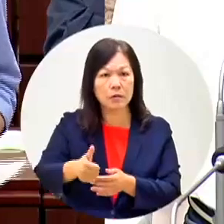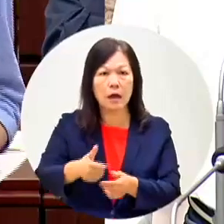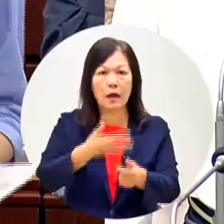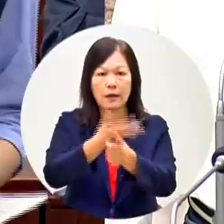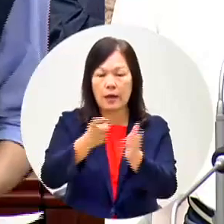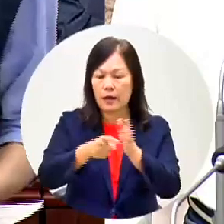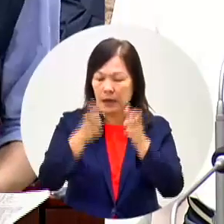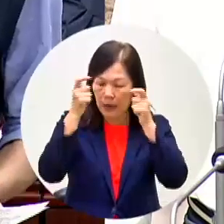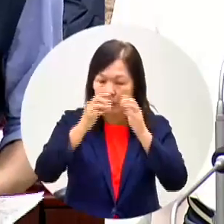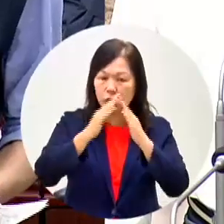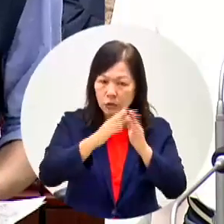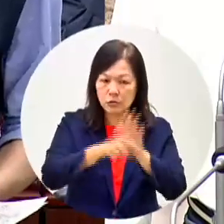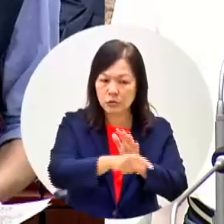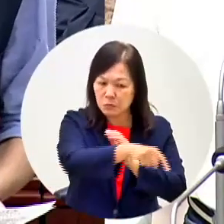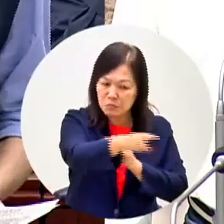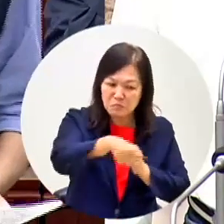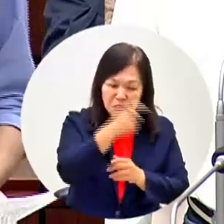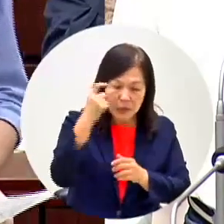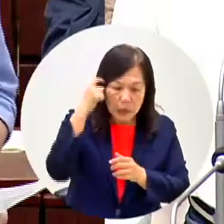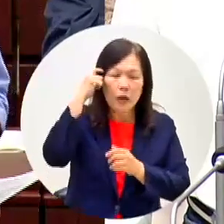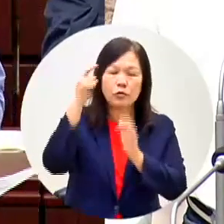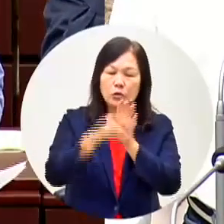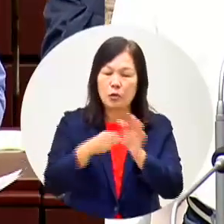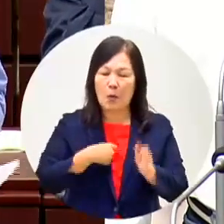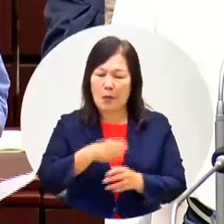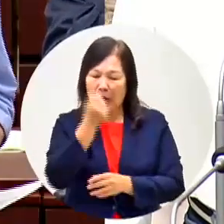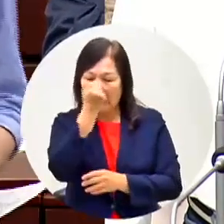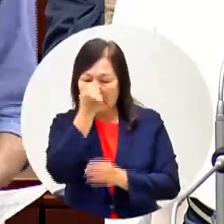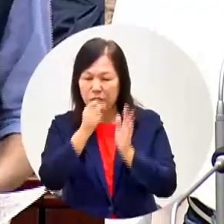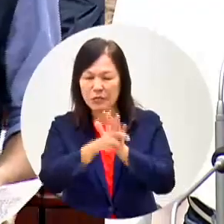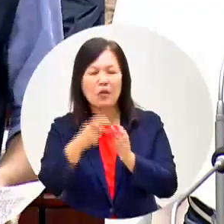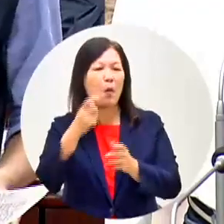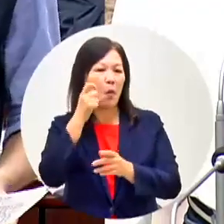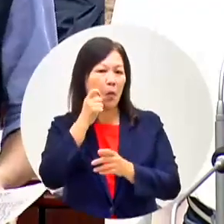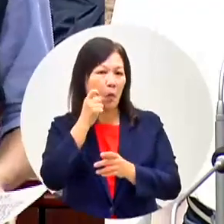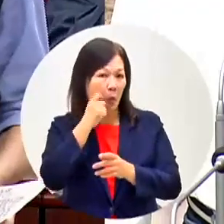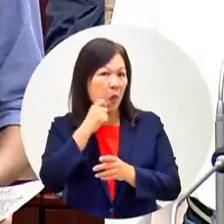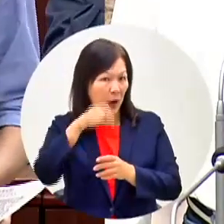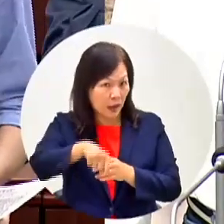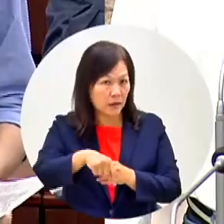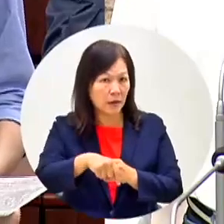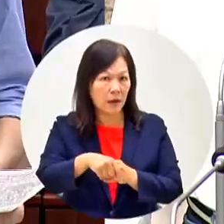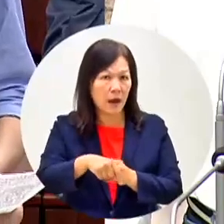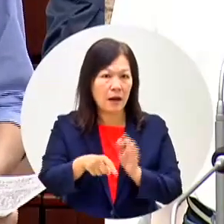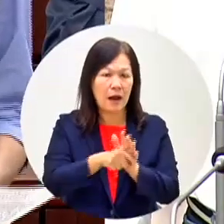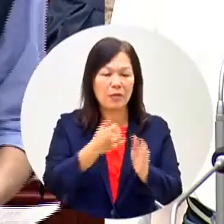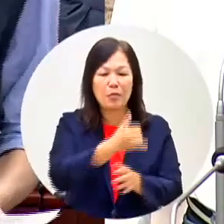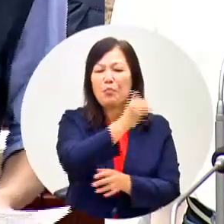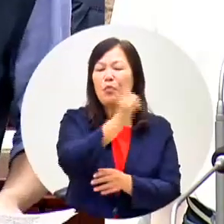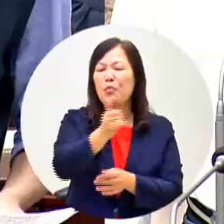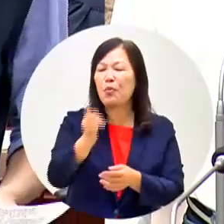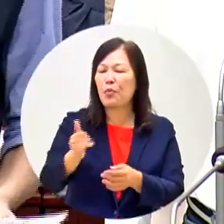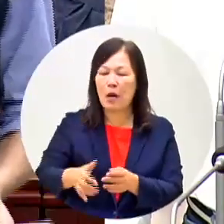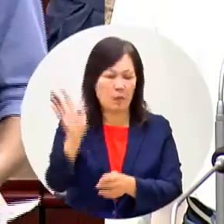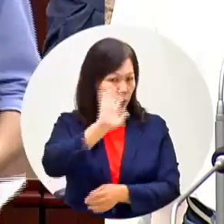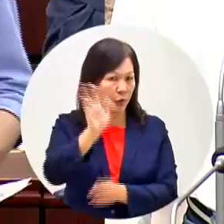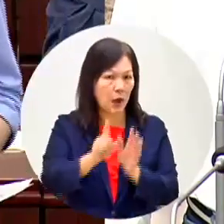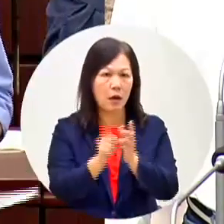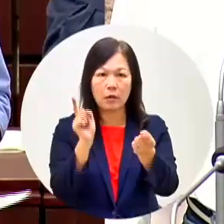我们不是犯罪者的天堂。哦，你别说通缉犯底下拍拍照，对高雄市来讲是很大的奇耻大辱